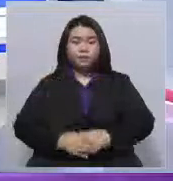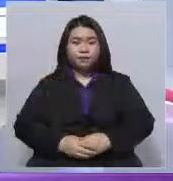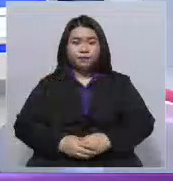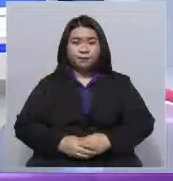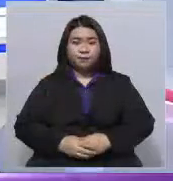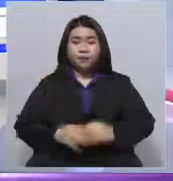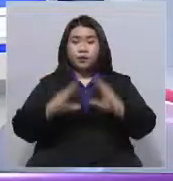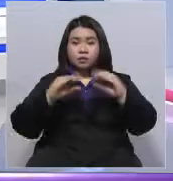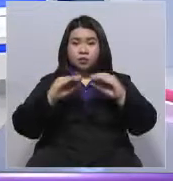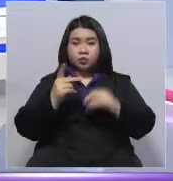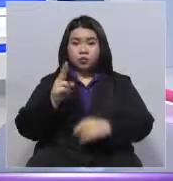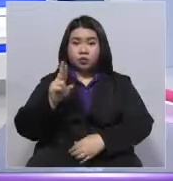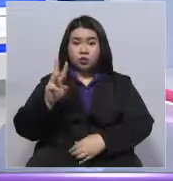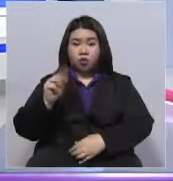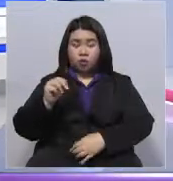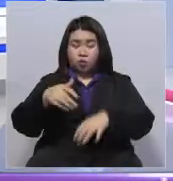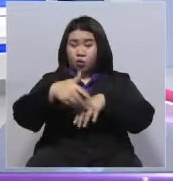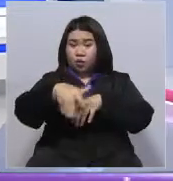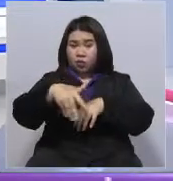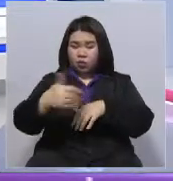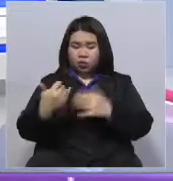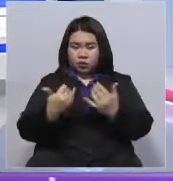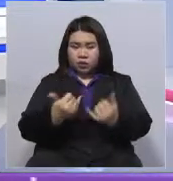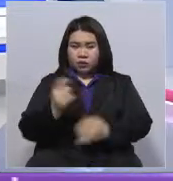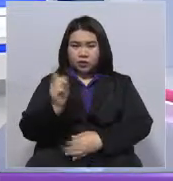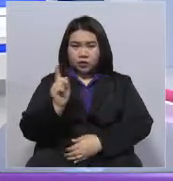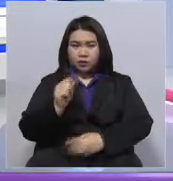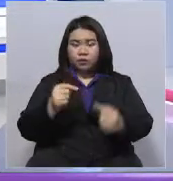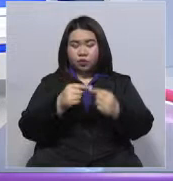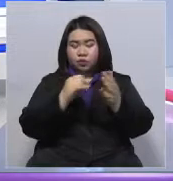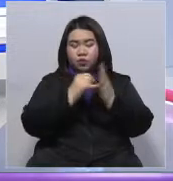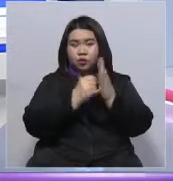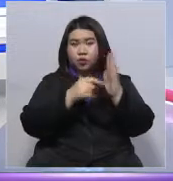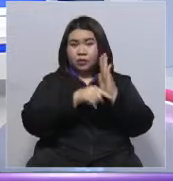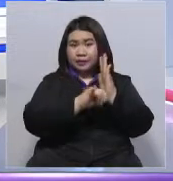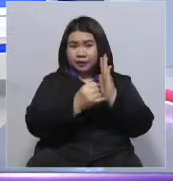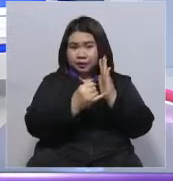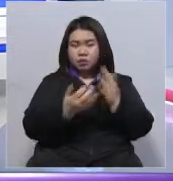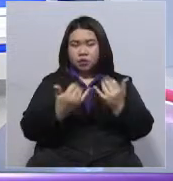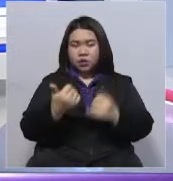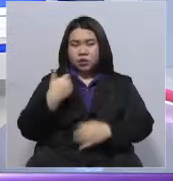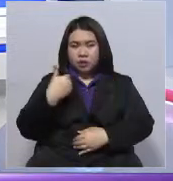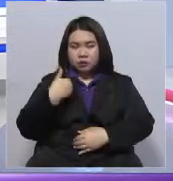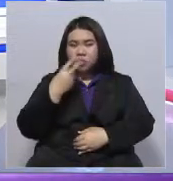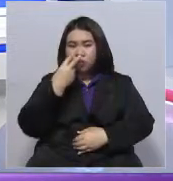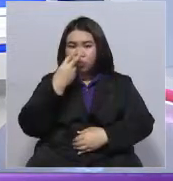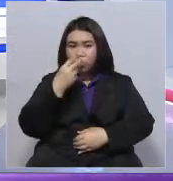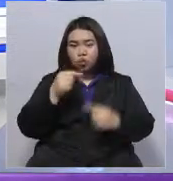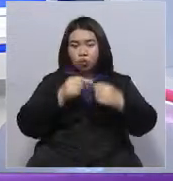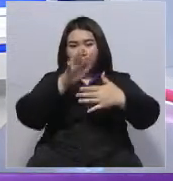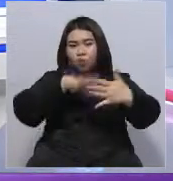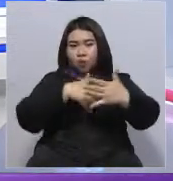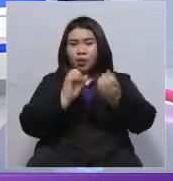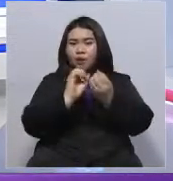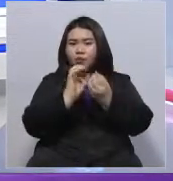นะคะคุณผู้ชมคะการประชุมคณะรัฐมนตรีสัญจรนอกสถานที่อย่างเป็นทางการที่จังหวัดจันทบุรีวันนี้ค่ะจะมีการผลักดันยุทธศาสตร์